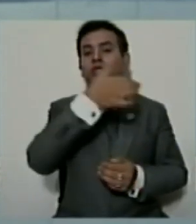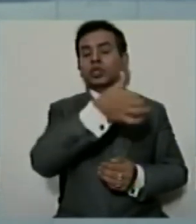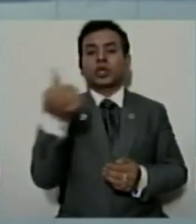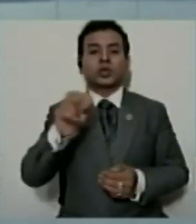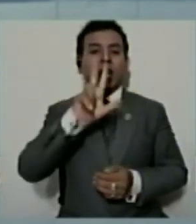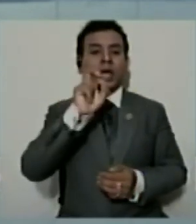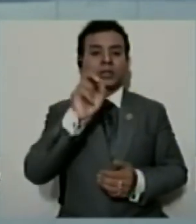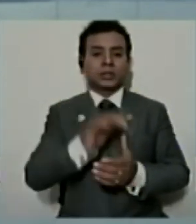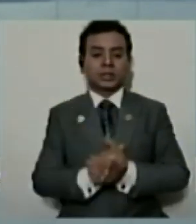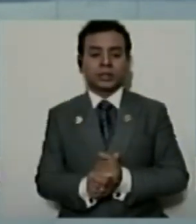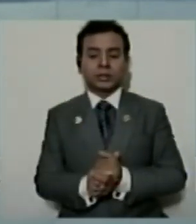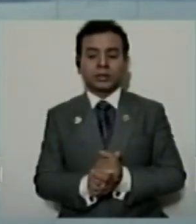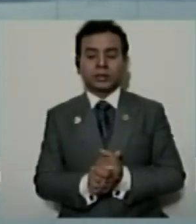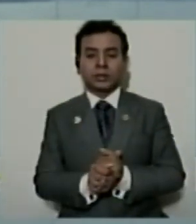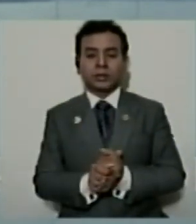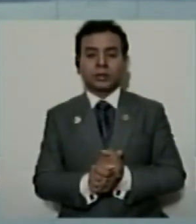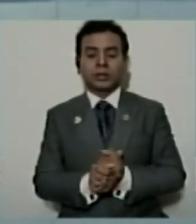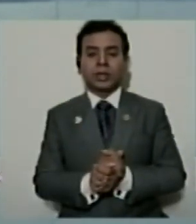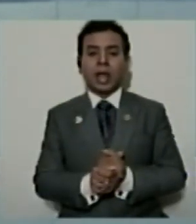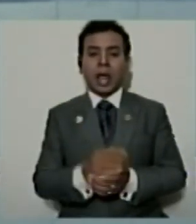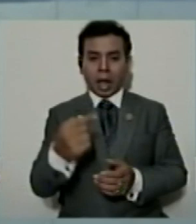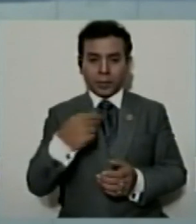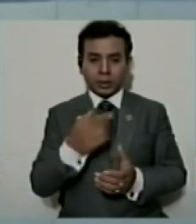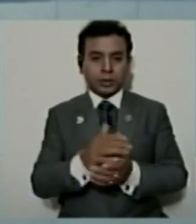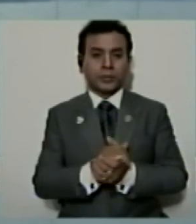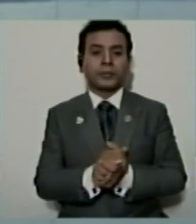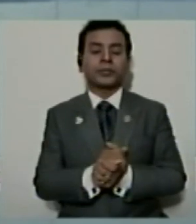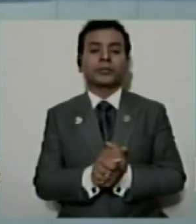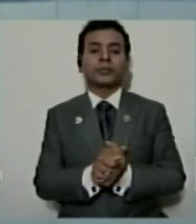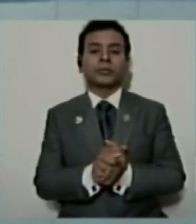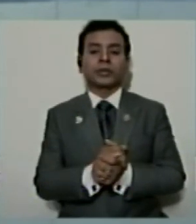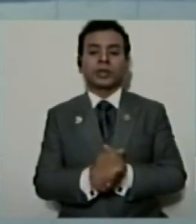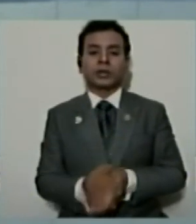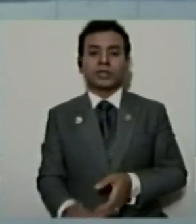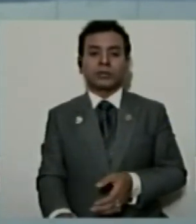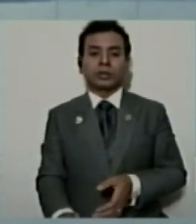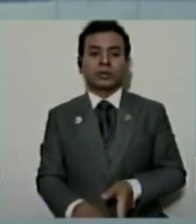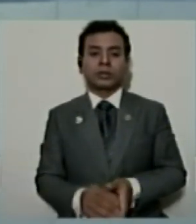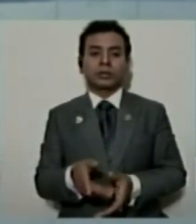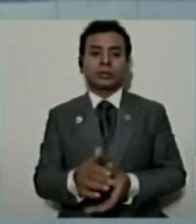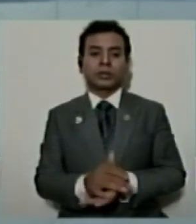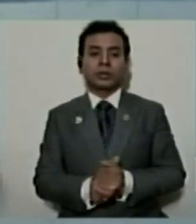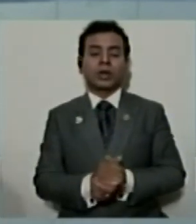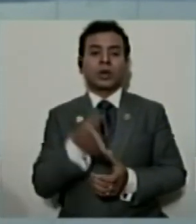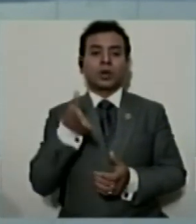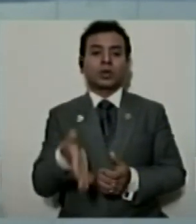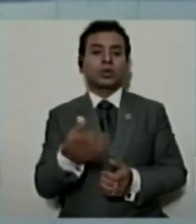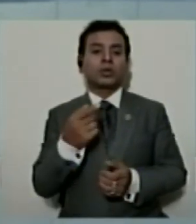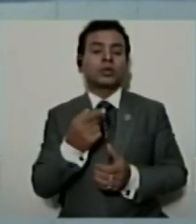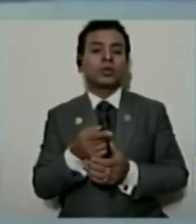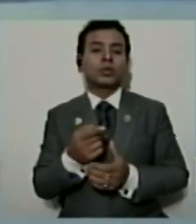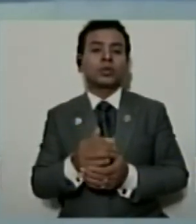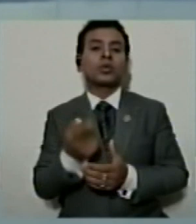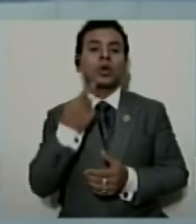কোভিড রোগীর সাথে জানাচ্ছি, আমাদের গত 24 ঘন্টায় মৃত্যুবরণ করেছেন আরো 5 জন, এবং